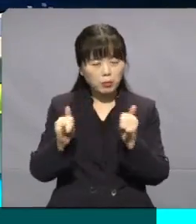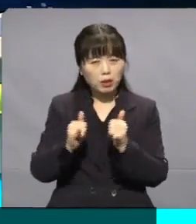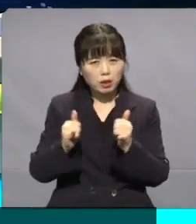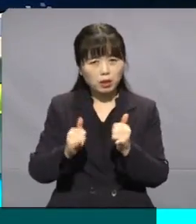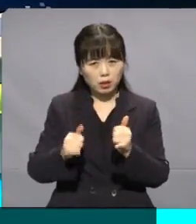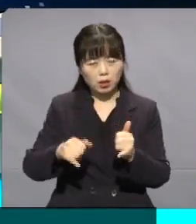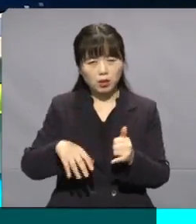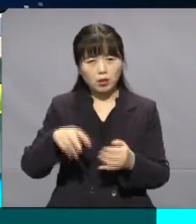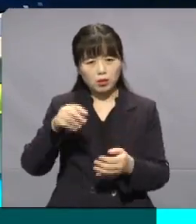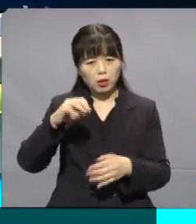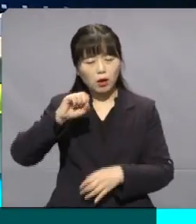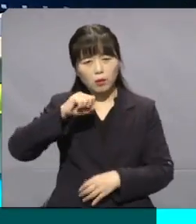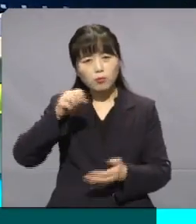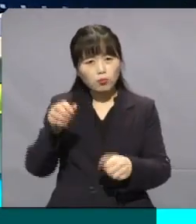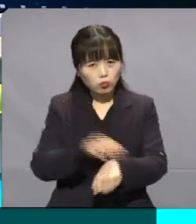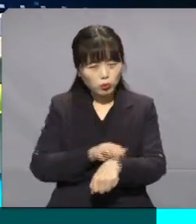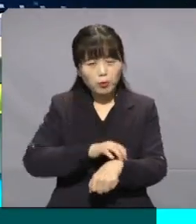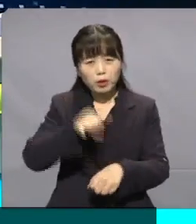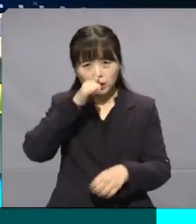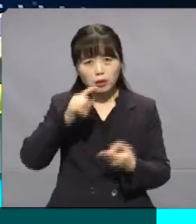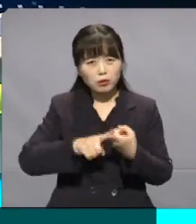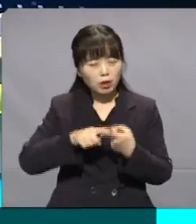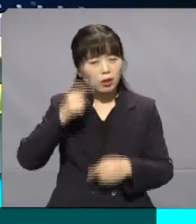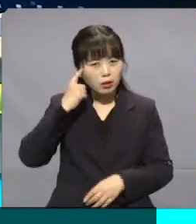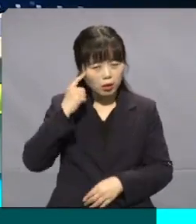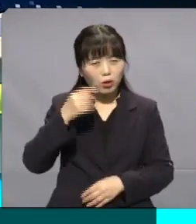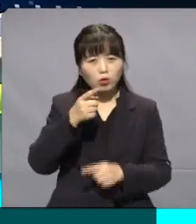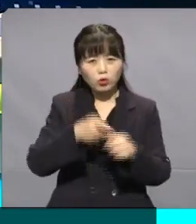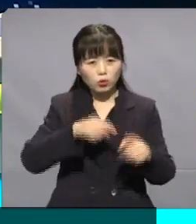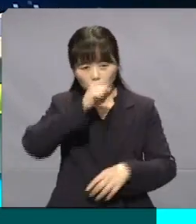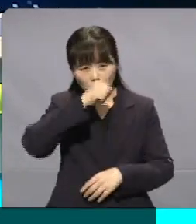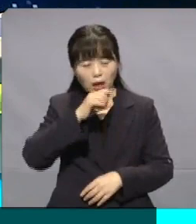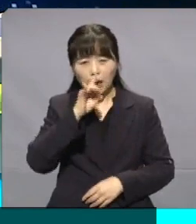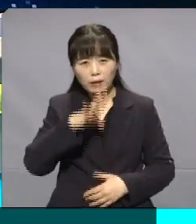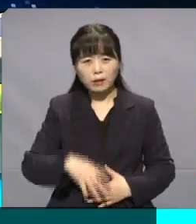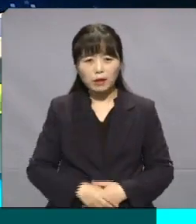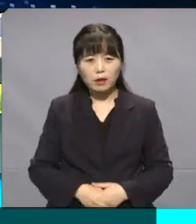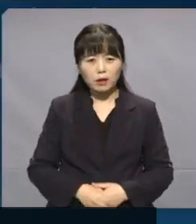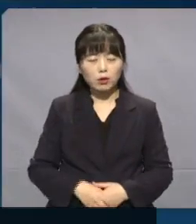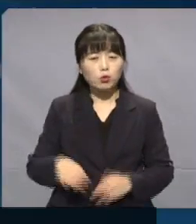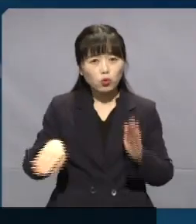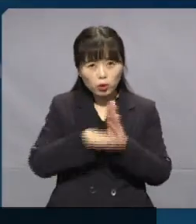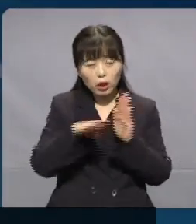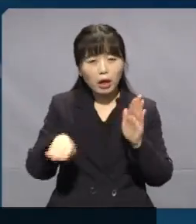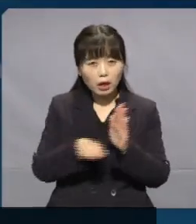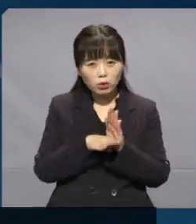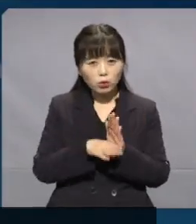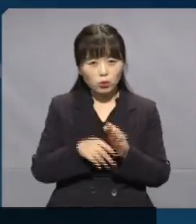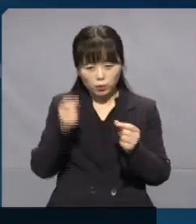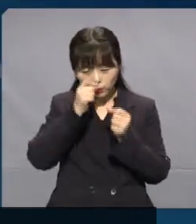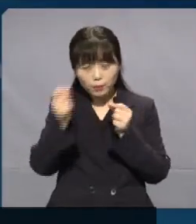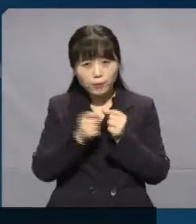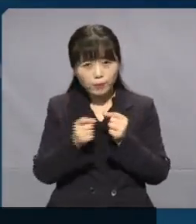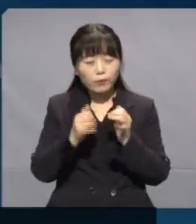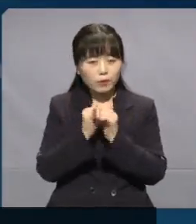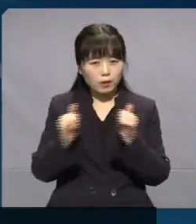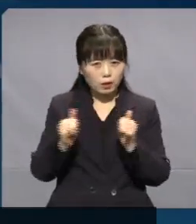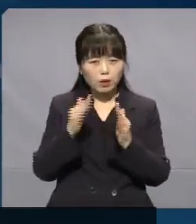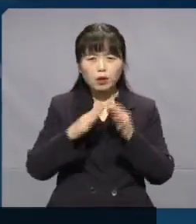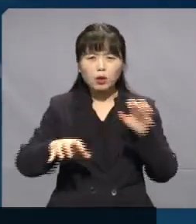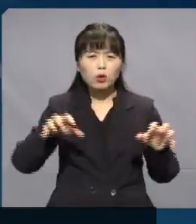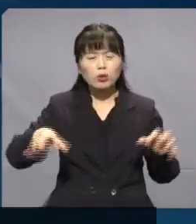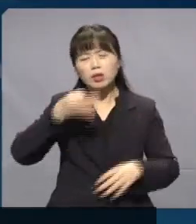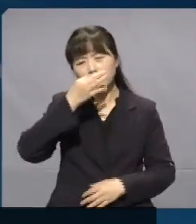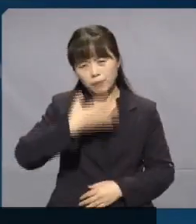있으면 아, 그럼요. 준예산 갈 수가 없겠죠. 아, 그럼요. 예. 왜냐하면 우리 가장 중요한 게 우리 가족, 우리 친지, 우리 옆집 이웃이